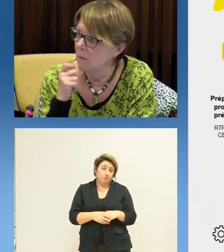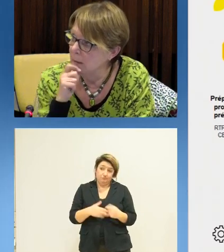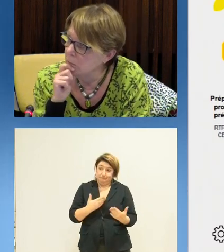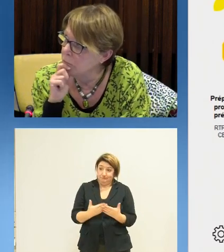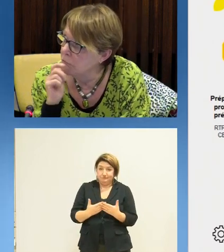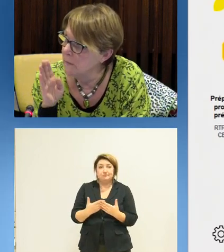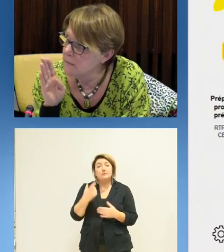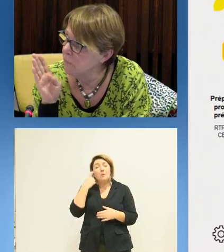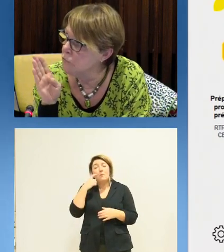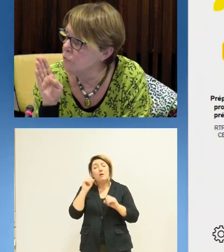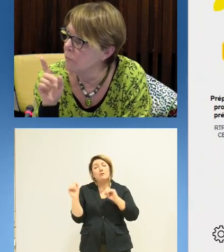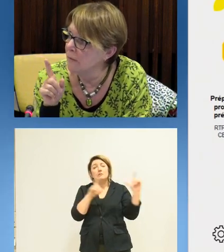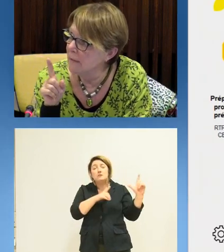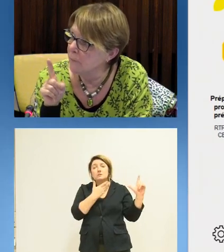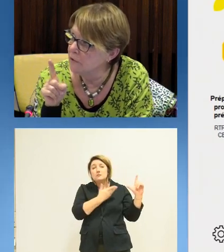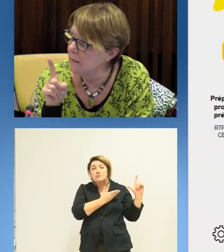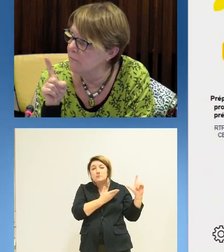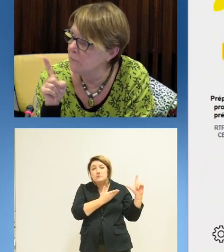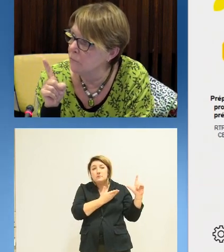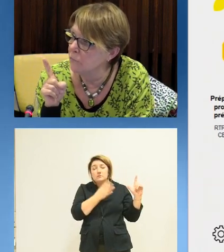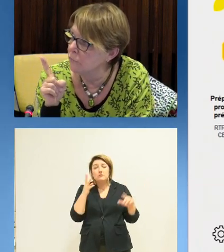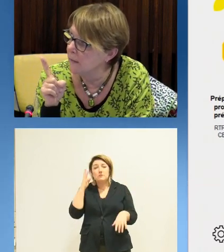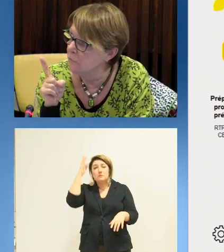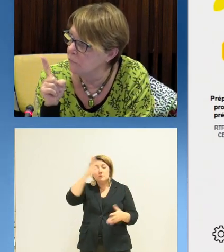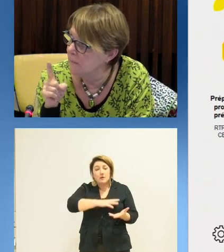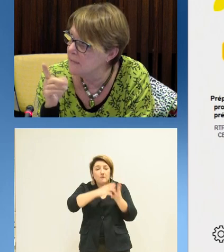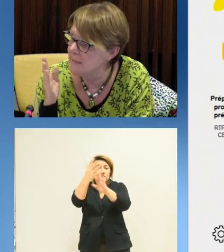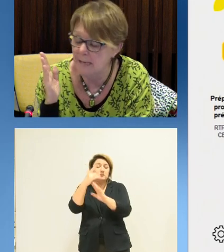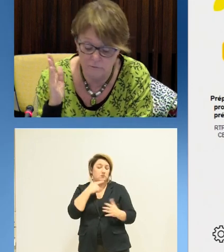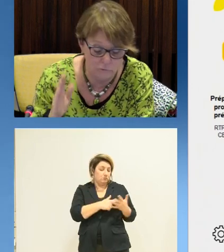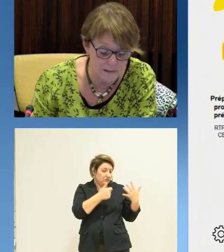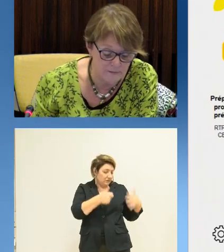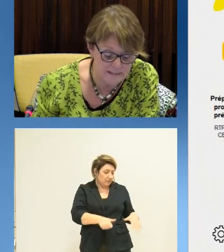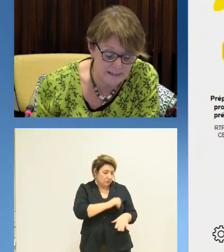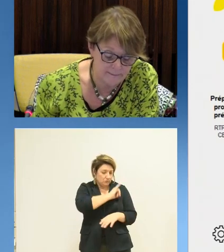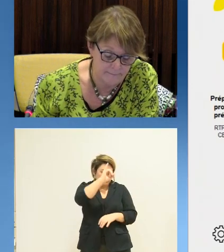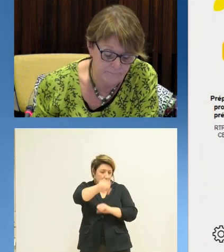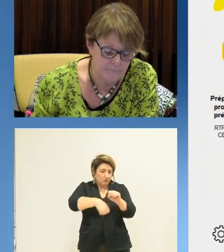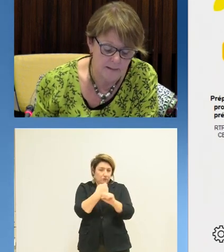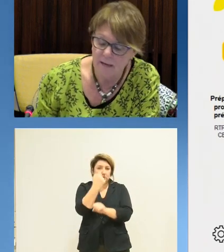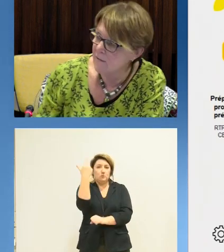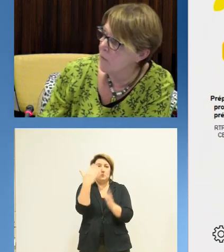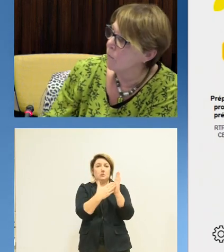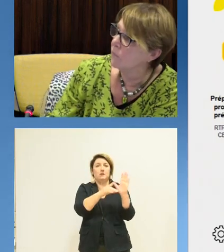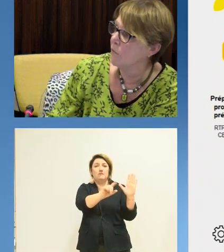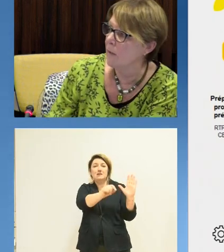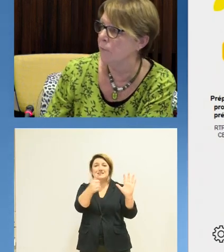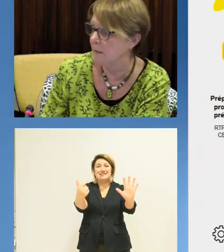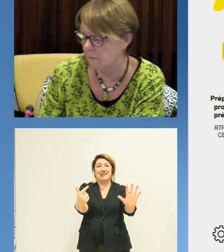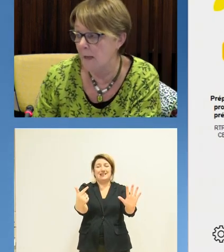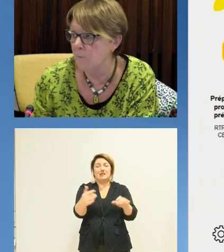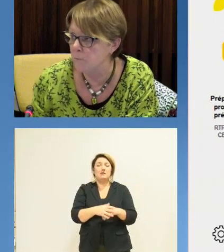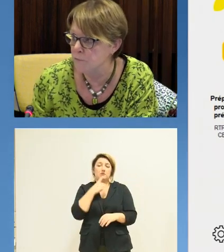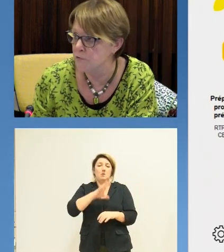les toutes les évolutions d'un projet qui va donc durer de 2016 à 2027 à savoir 11 ans et